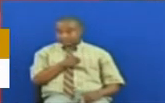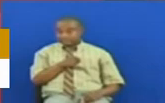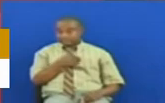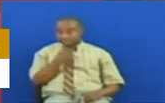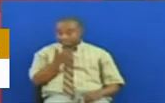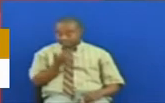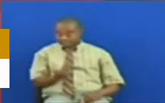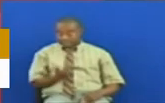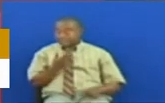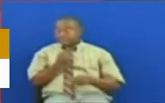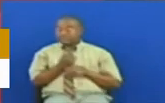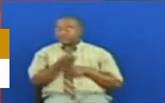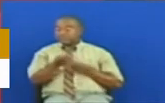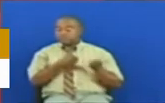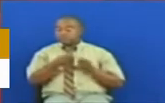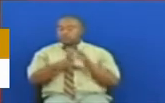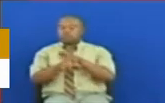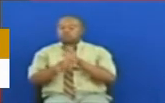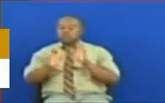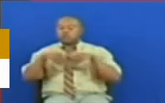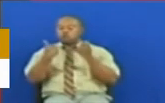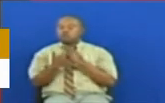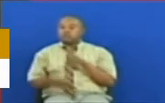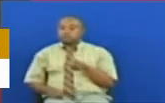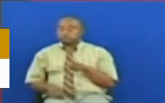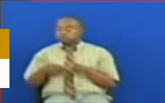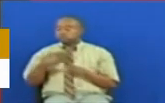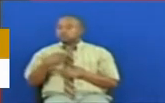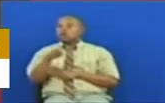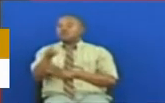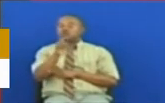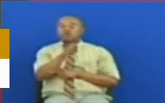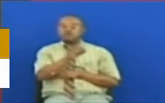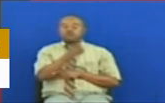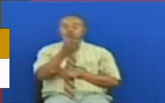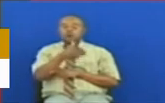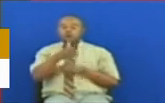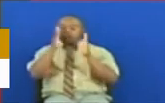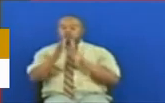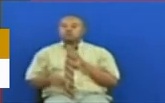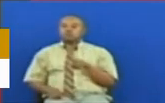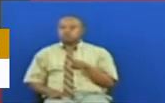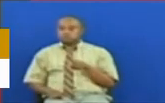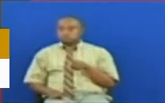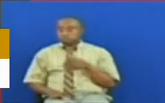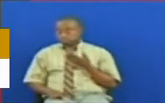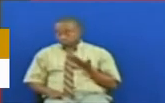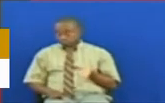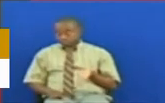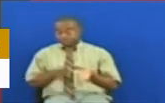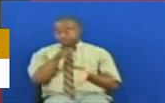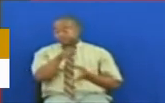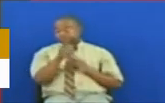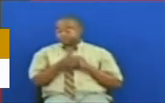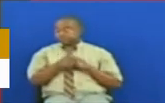inafanya biashara ya samaki duniani na inavua kwenye uvuvi wa bahari kuu. Ni kitu ambacho nilikipigania kwa